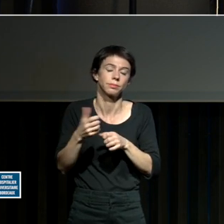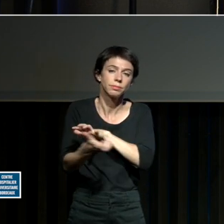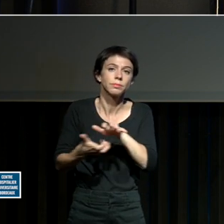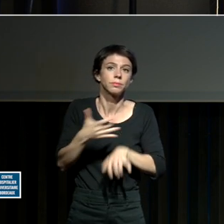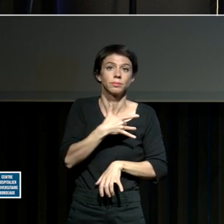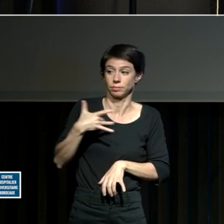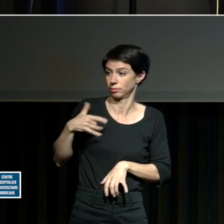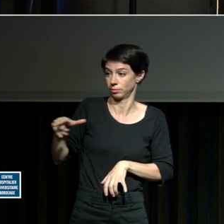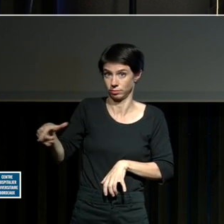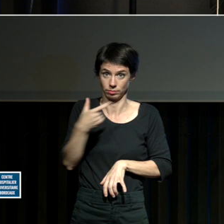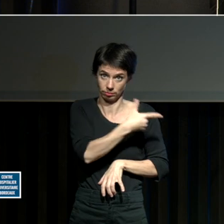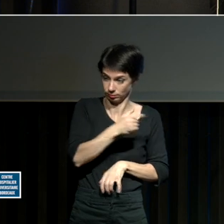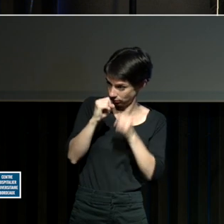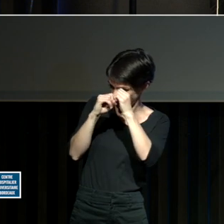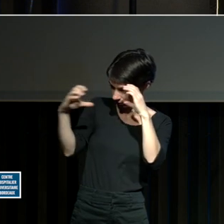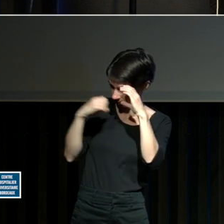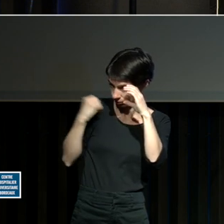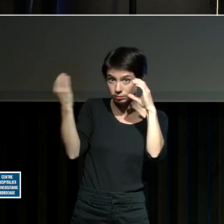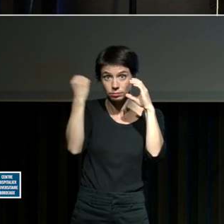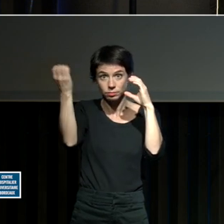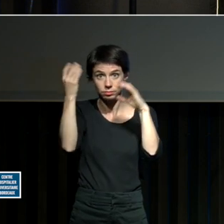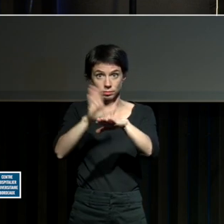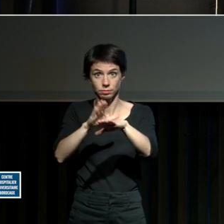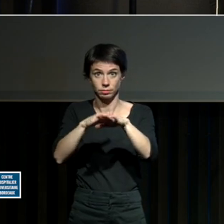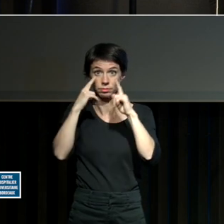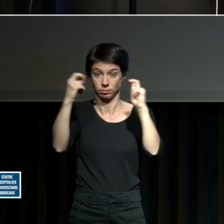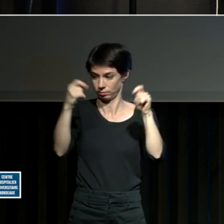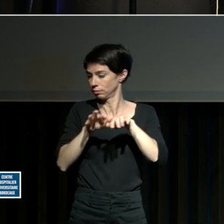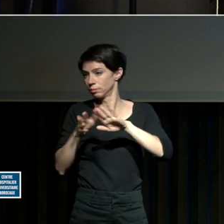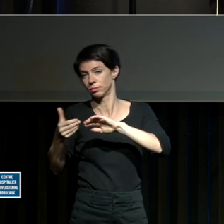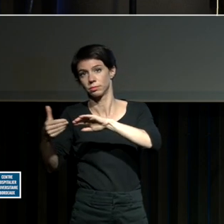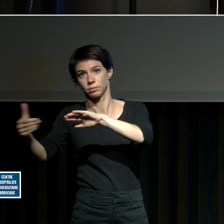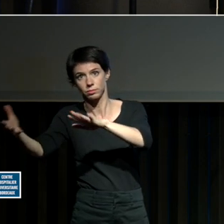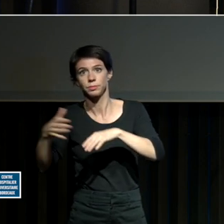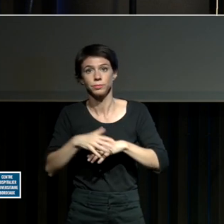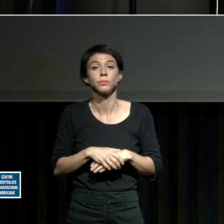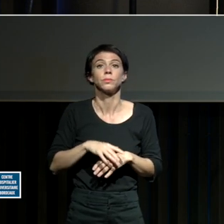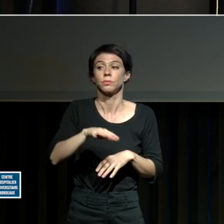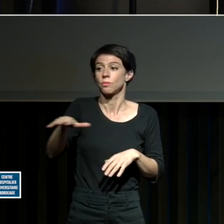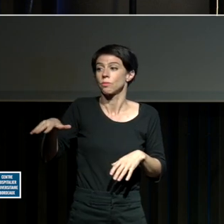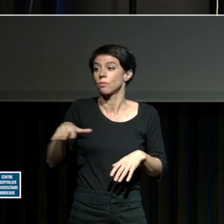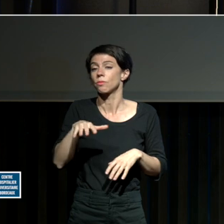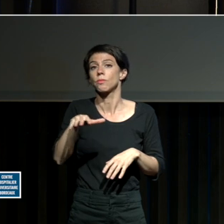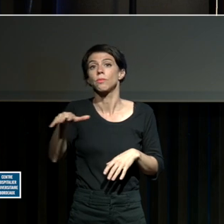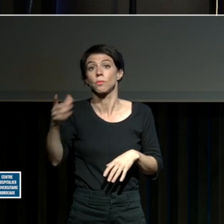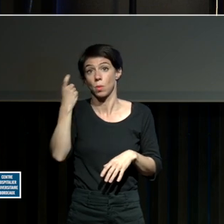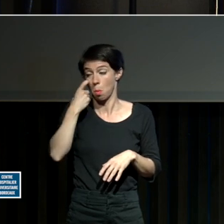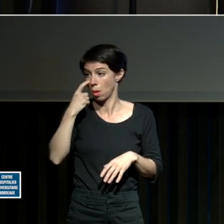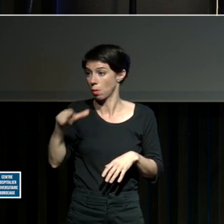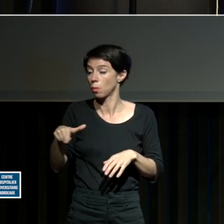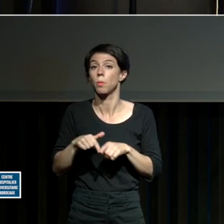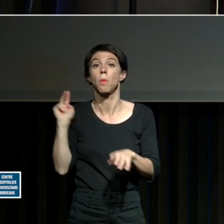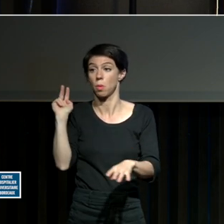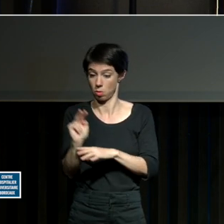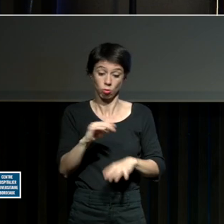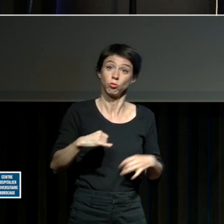et une inquiétude qui est particulièrement plus importante par rapport à l'exposition à ces écrans, donc chez